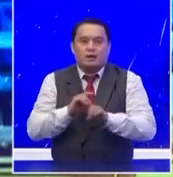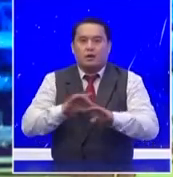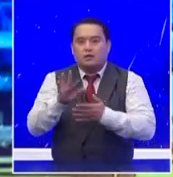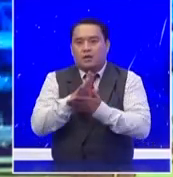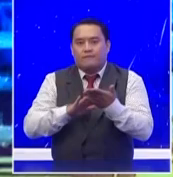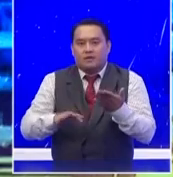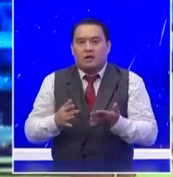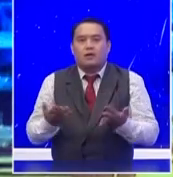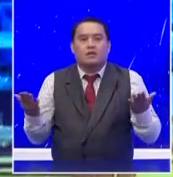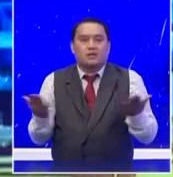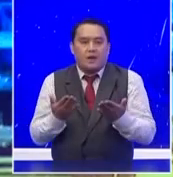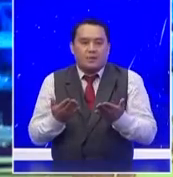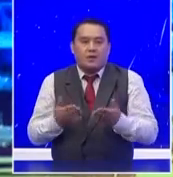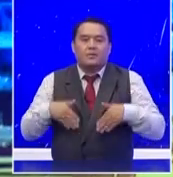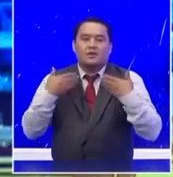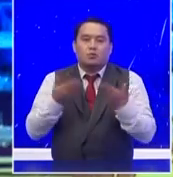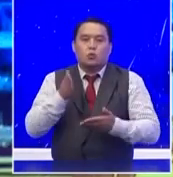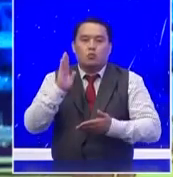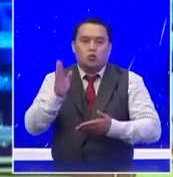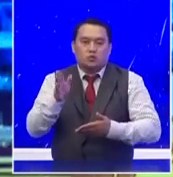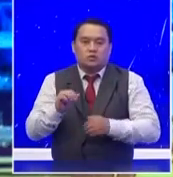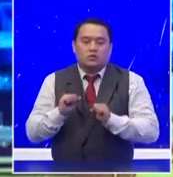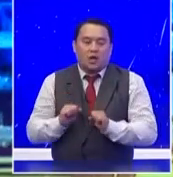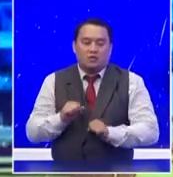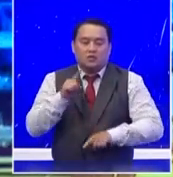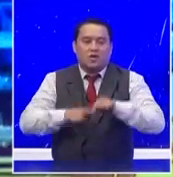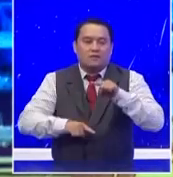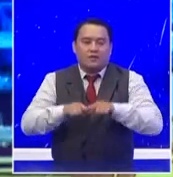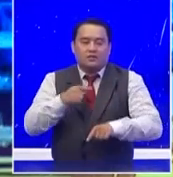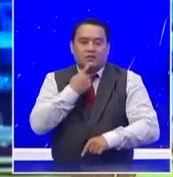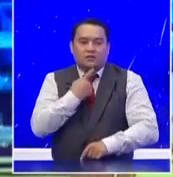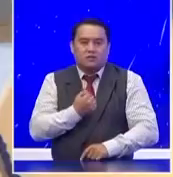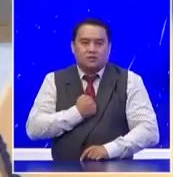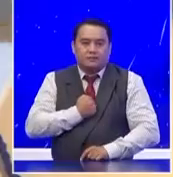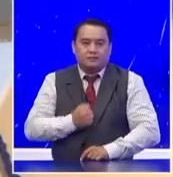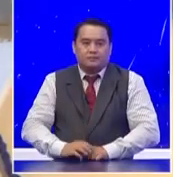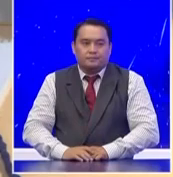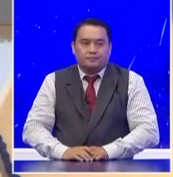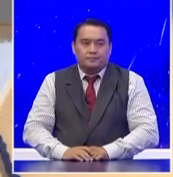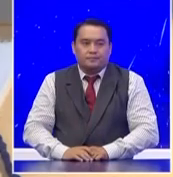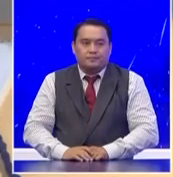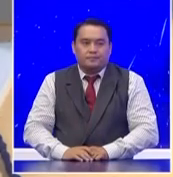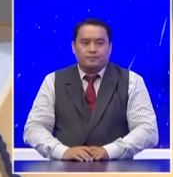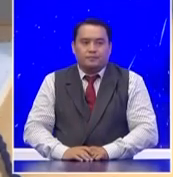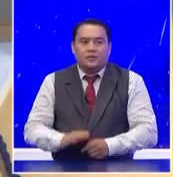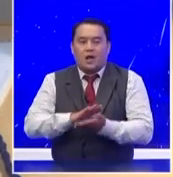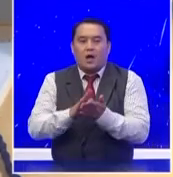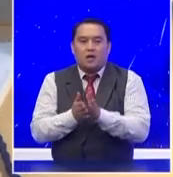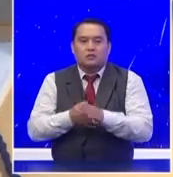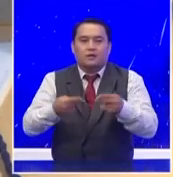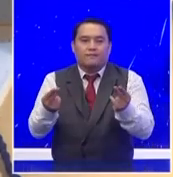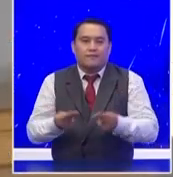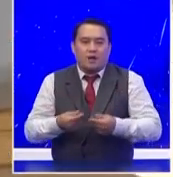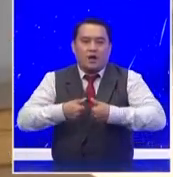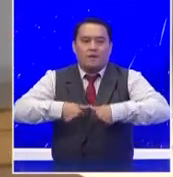корреспондент поинтересовался, какие требования предъявляются к будущим защитникам Отечества. Годен. Это заключение медицинской комиссии